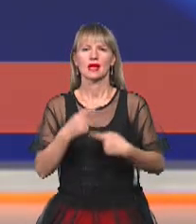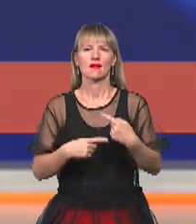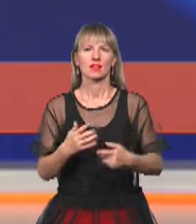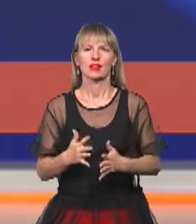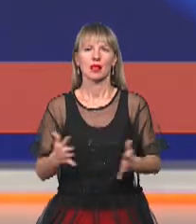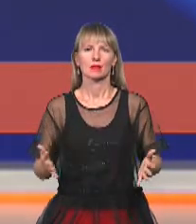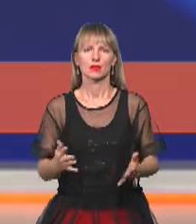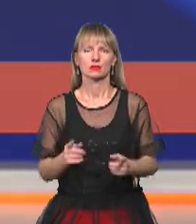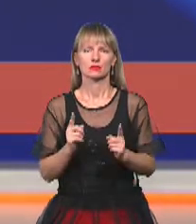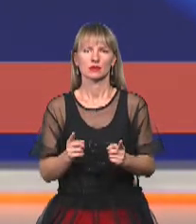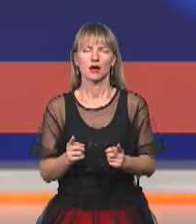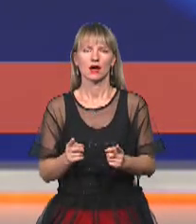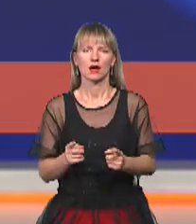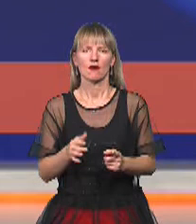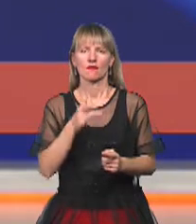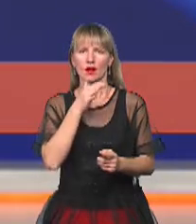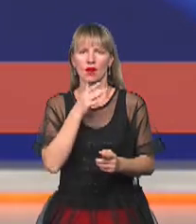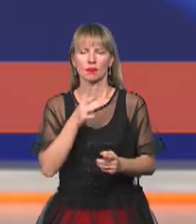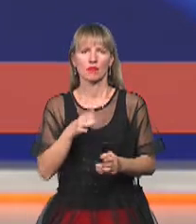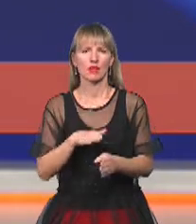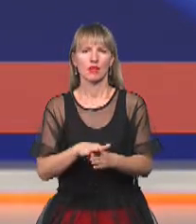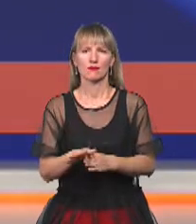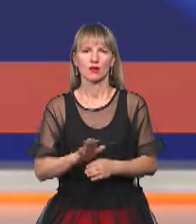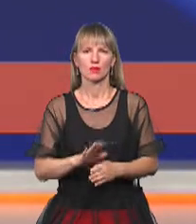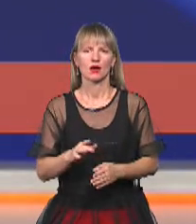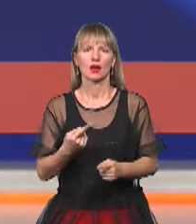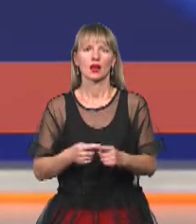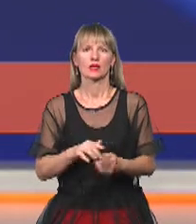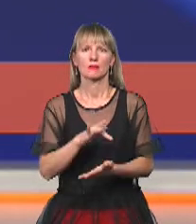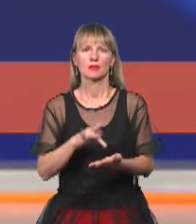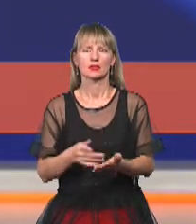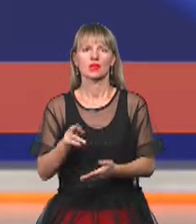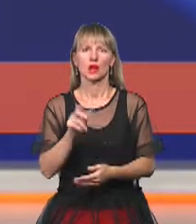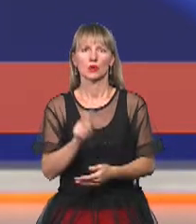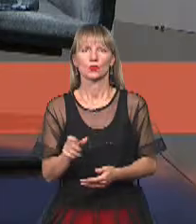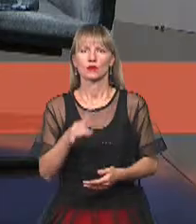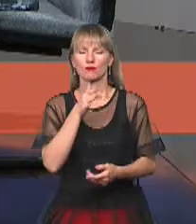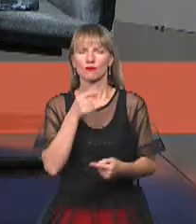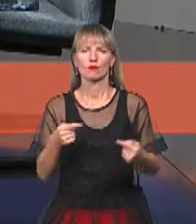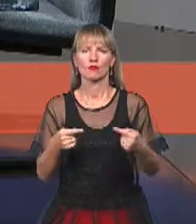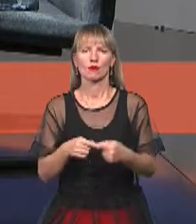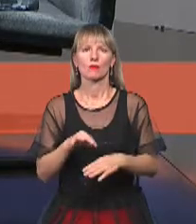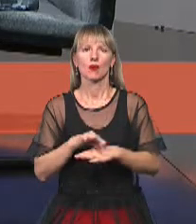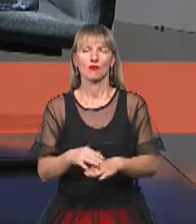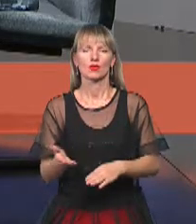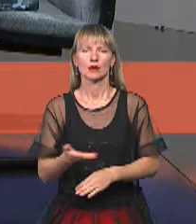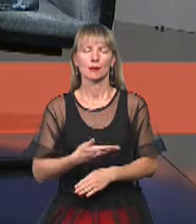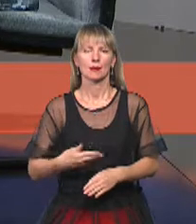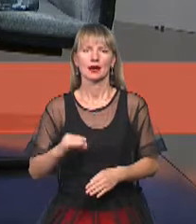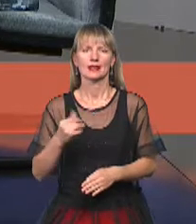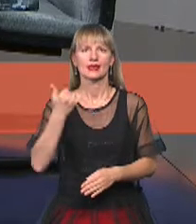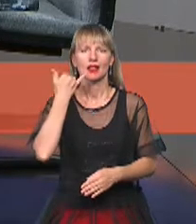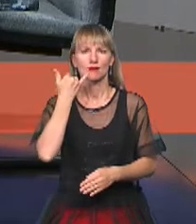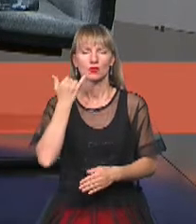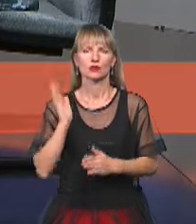найбільші показники просроченого регламенту у нас у керуючій компанії «Місто для людей». Але своєчасно проводимо ми і в